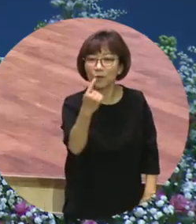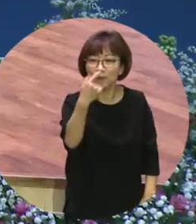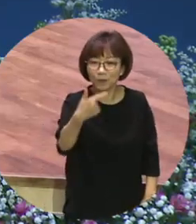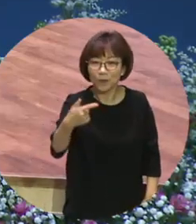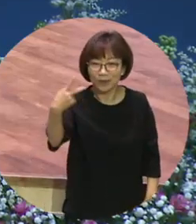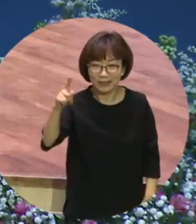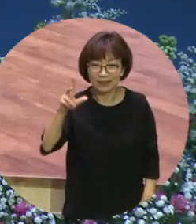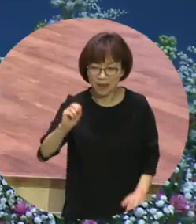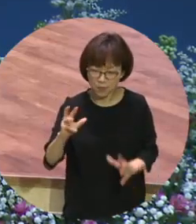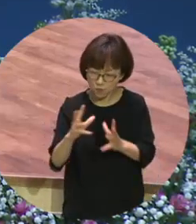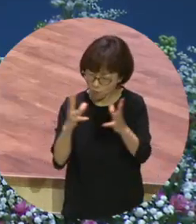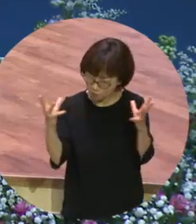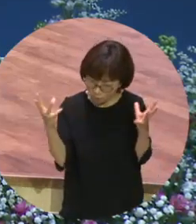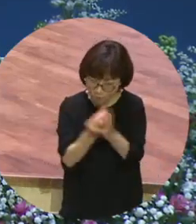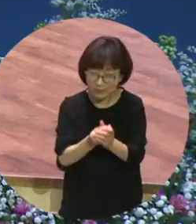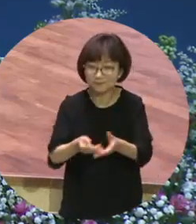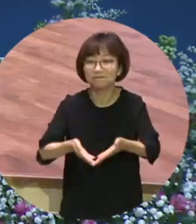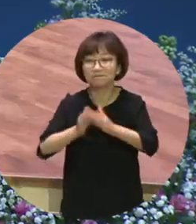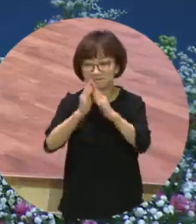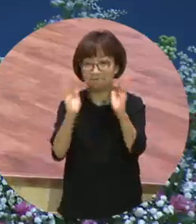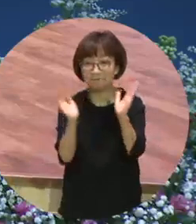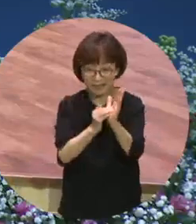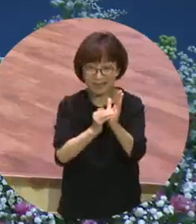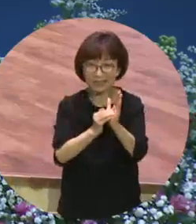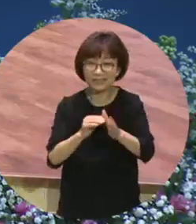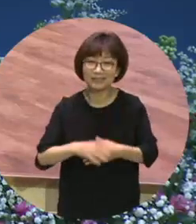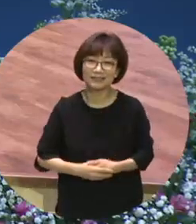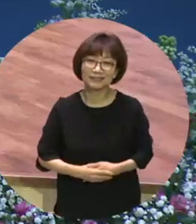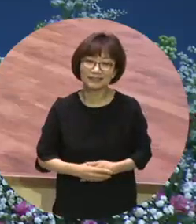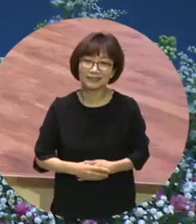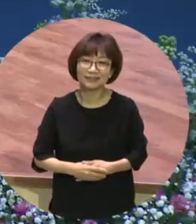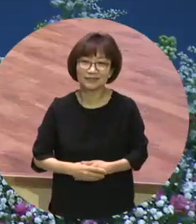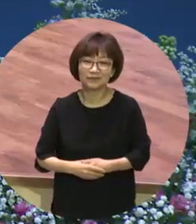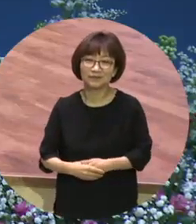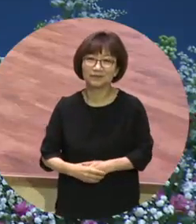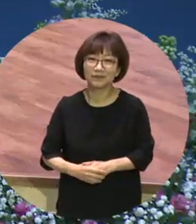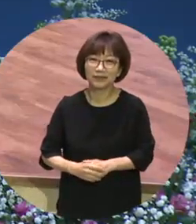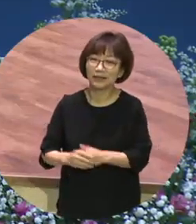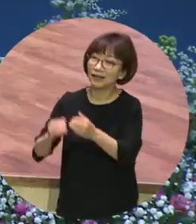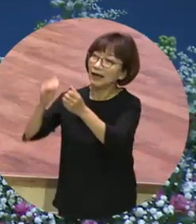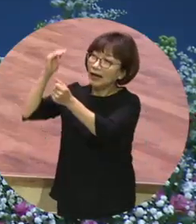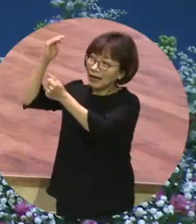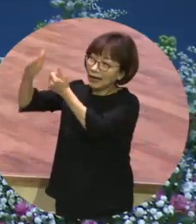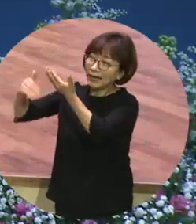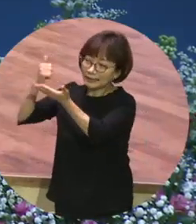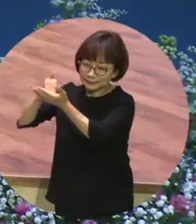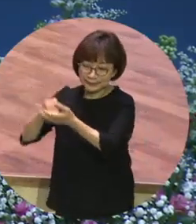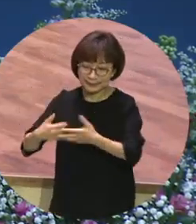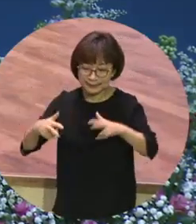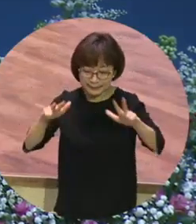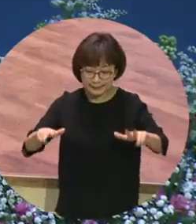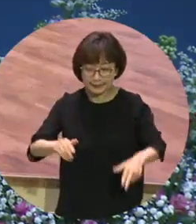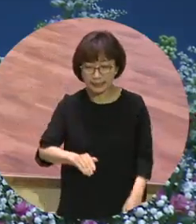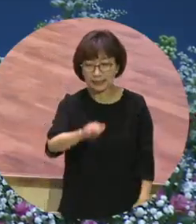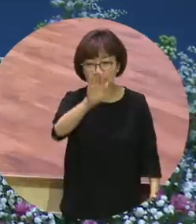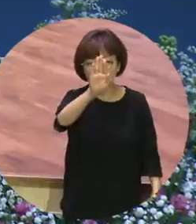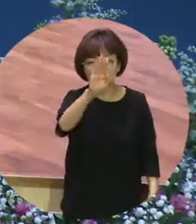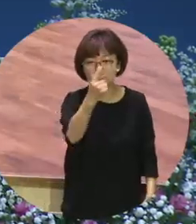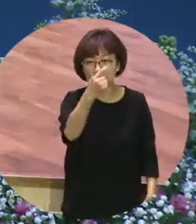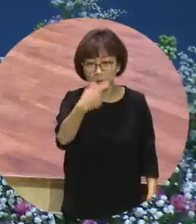완전히 완벽하게 됐습니다. 저는 하나님께서 새롭게 열린 본당 시대를 위해서 예배하신